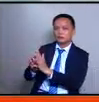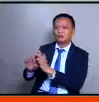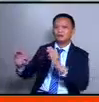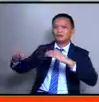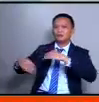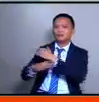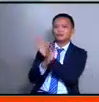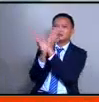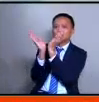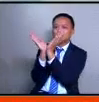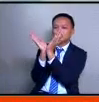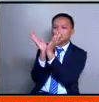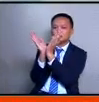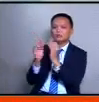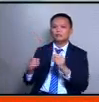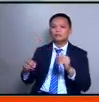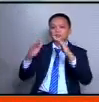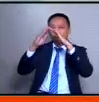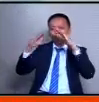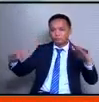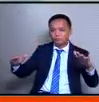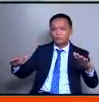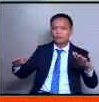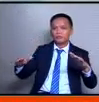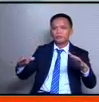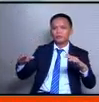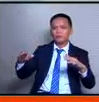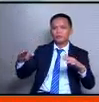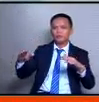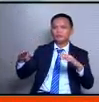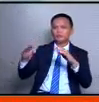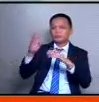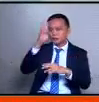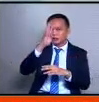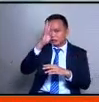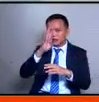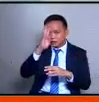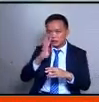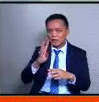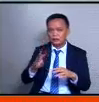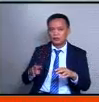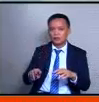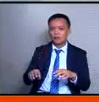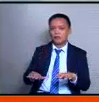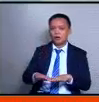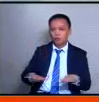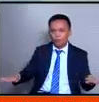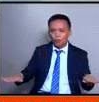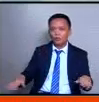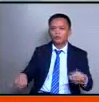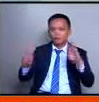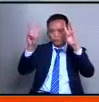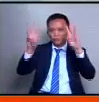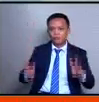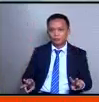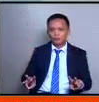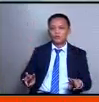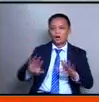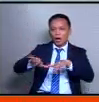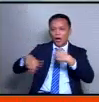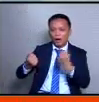mga bahay na may mga crack sa mga dingding nila, sa mga walls, sa mga sahig. So, paano malalaman ng